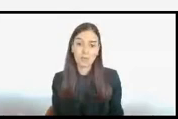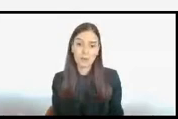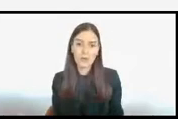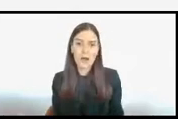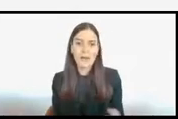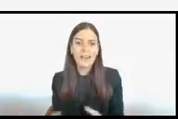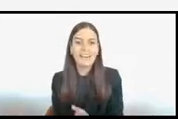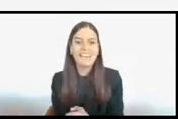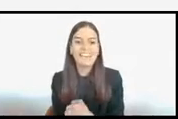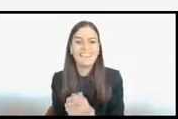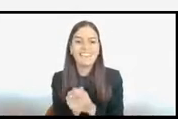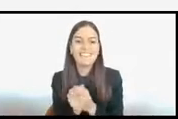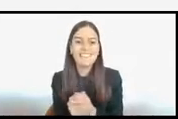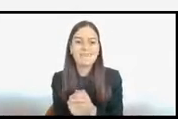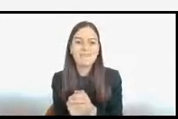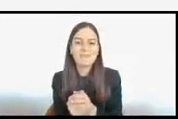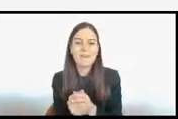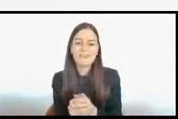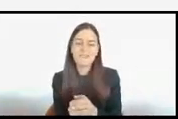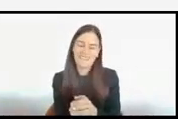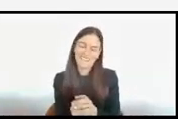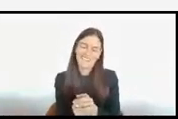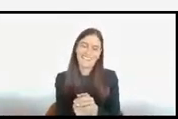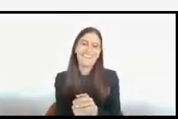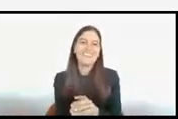allez me demander pourquoi.